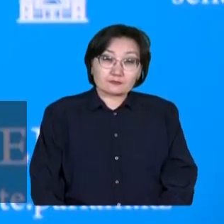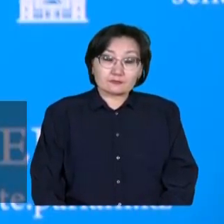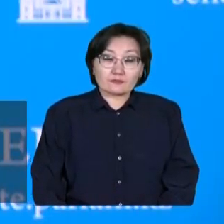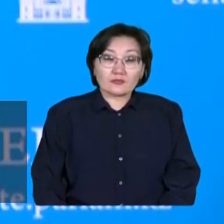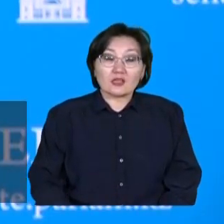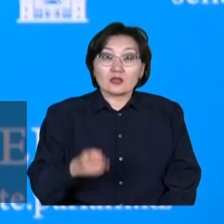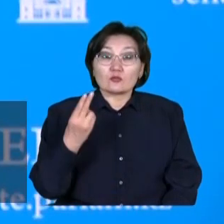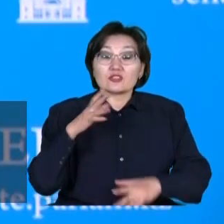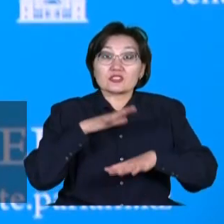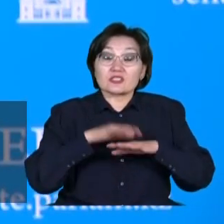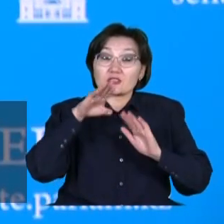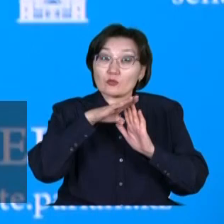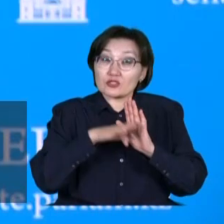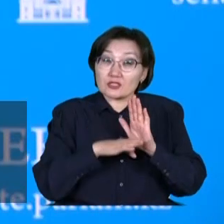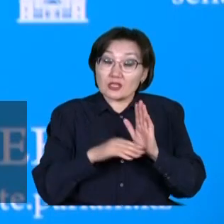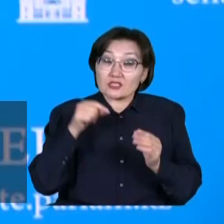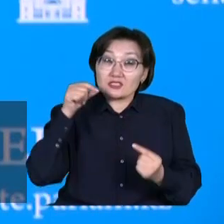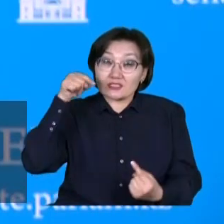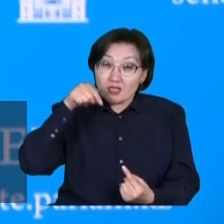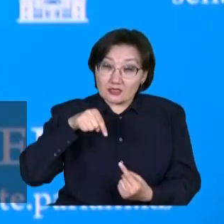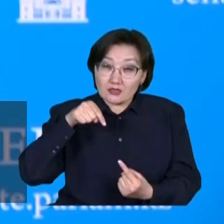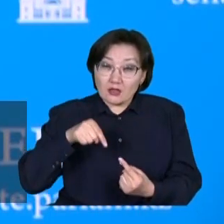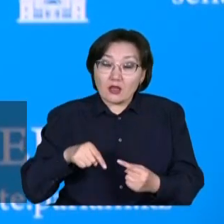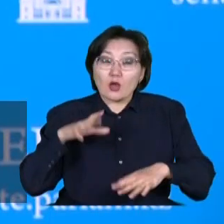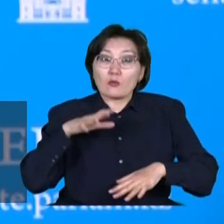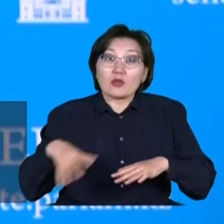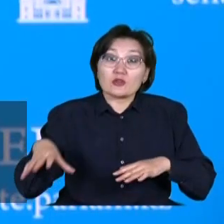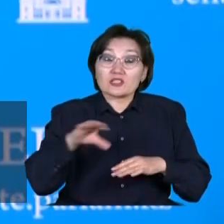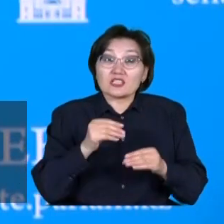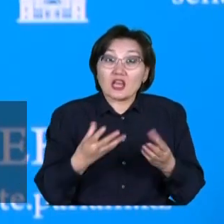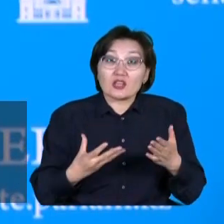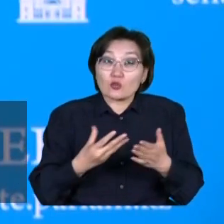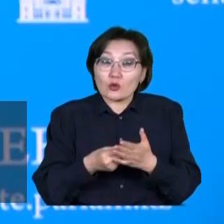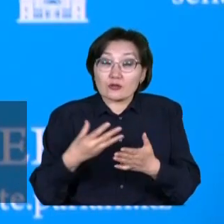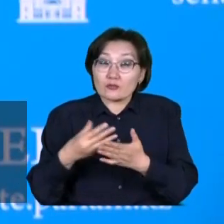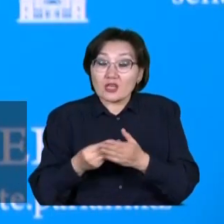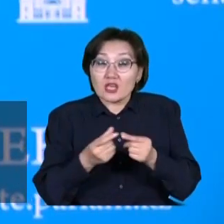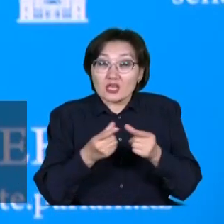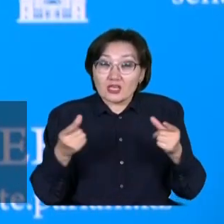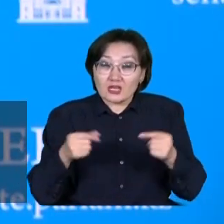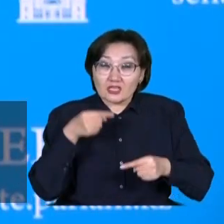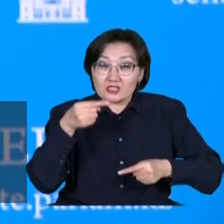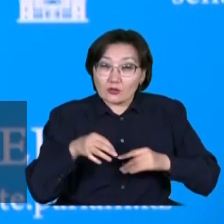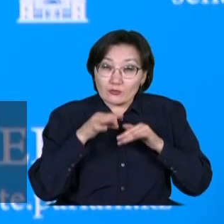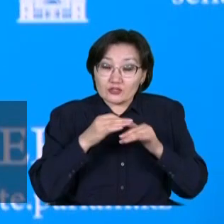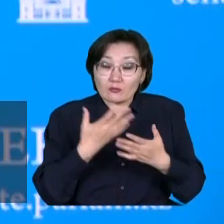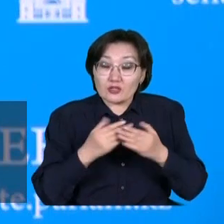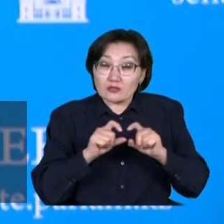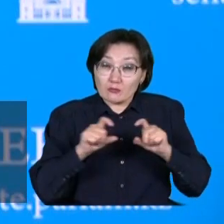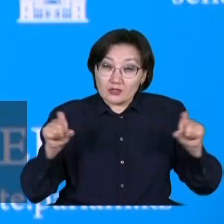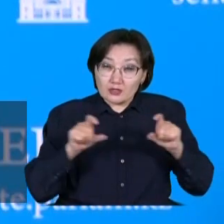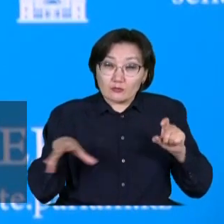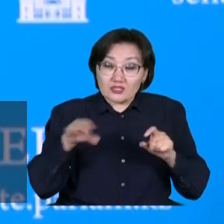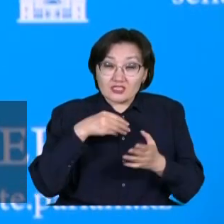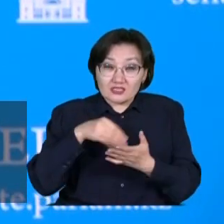Ұлттық банктің деректеріне жүгінетін болсақ, барлық төлемдер карточка арқылы өткен, мысалда магазиндерде барыңыз